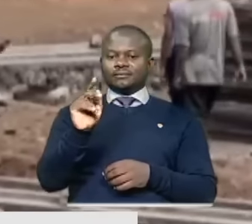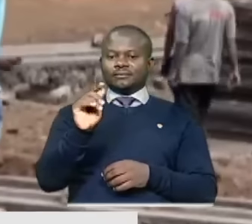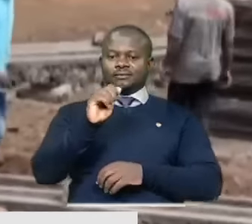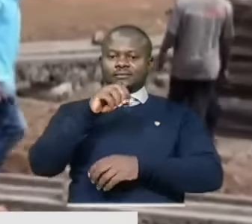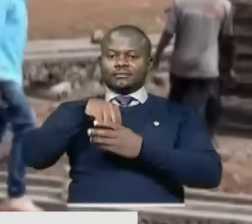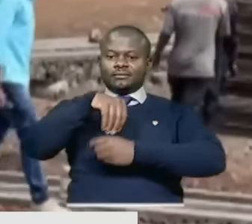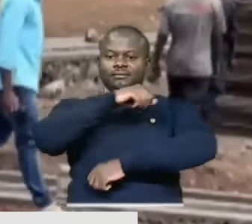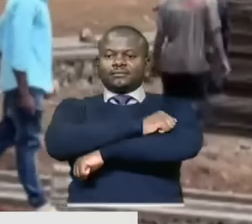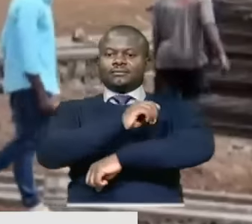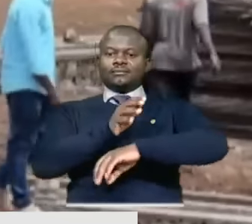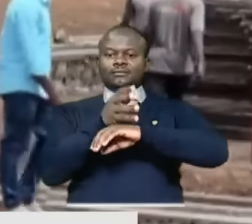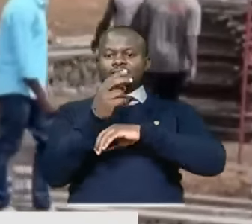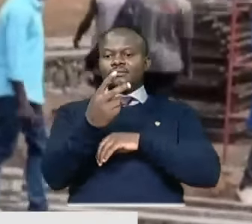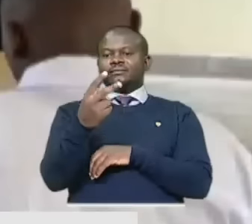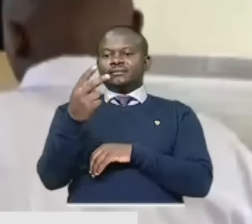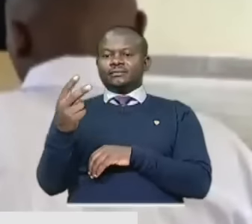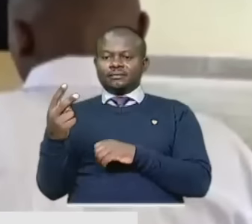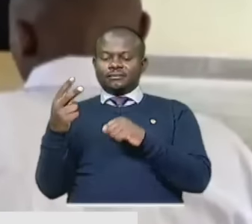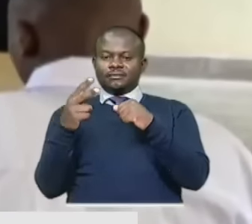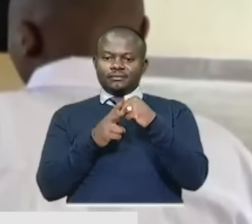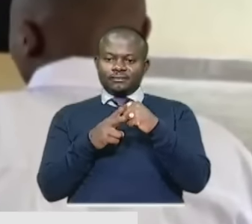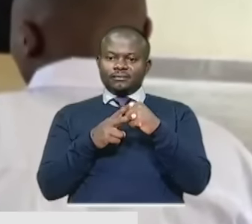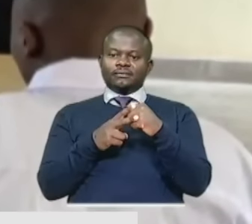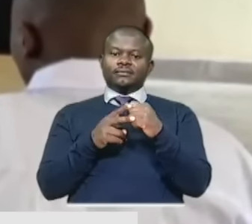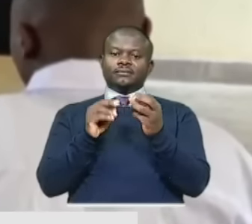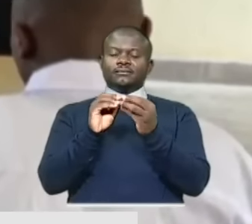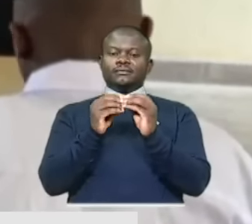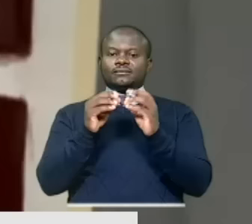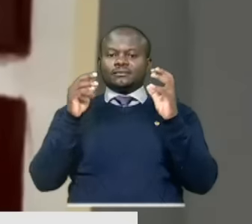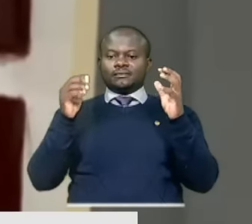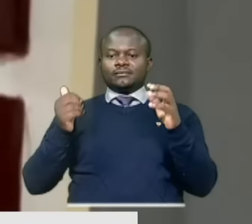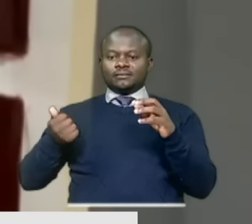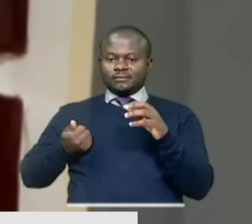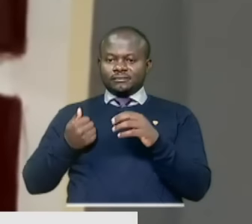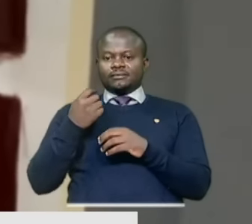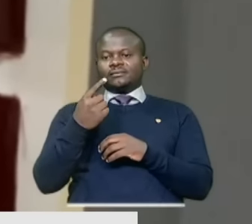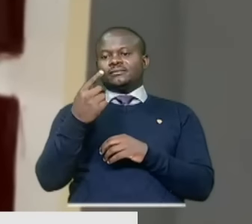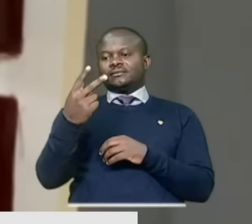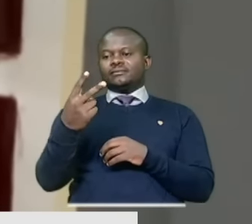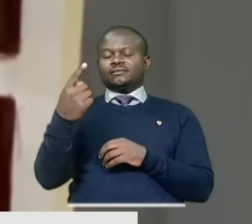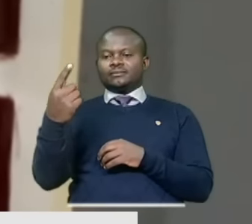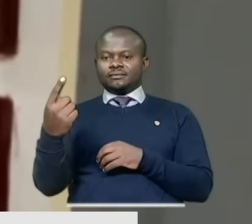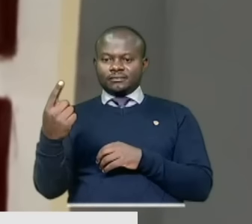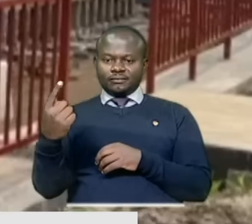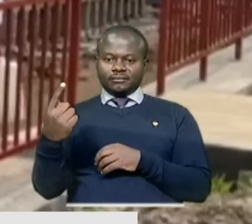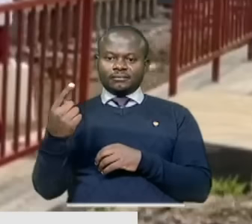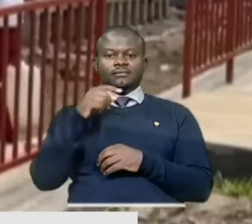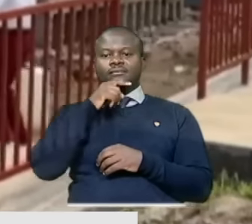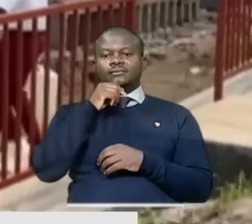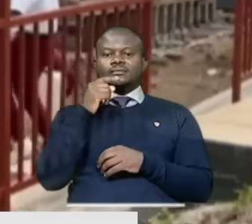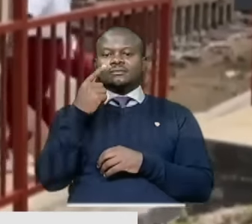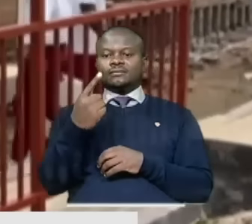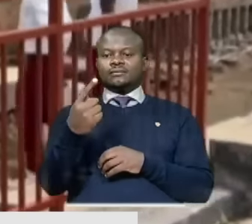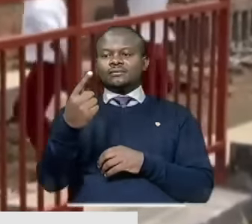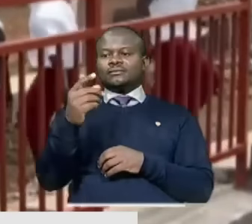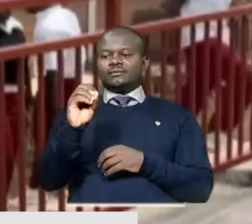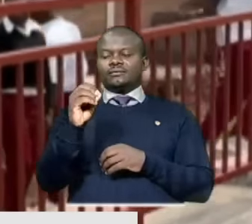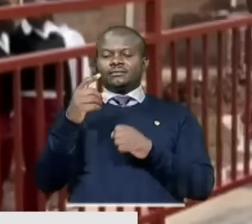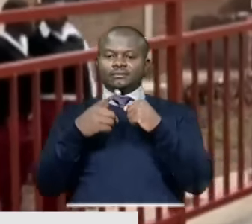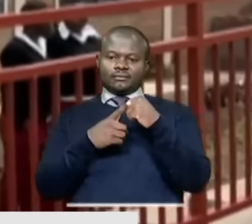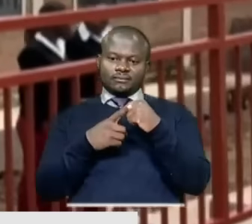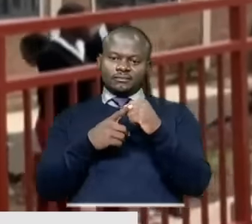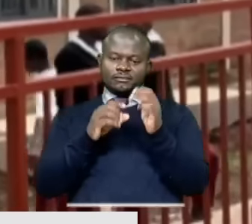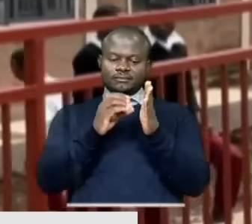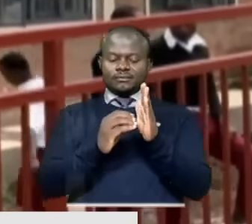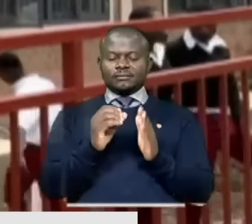n'abanyeshuri 227 aho umubare munini ari abakobwa 121 n'abahungu 106. Icyiciro